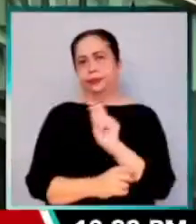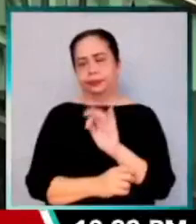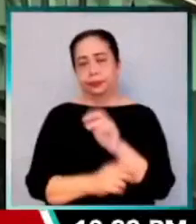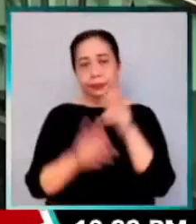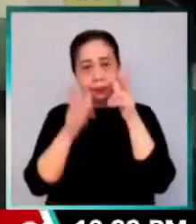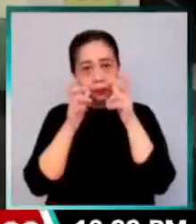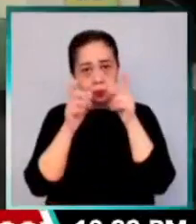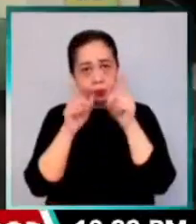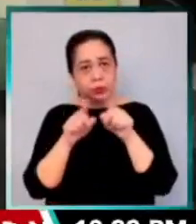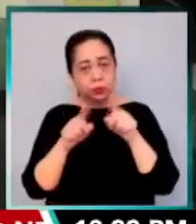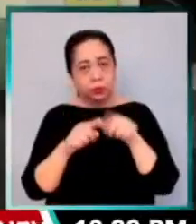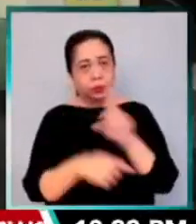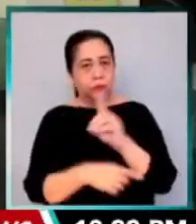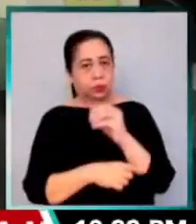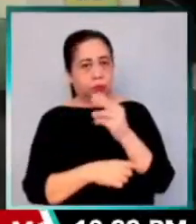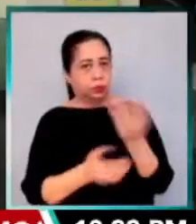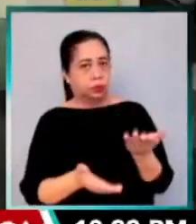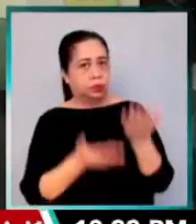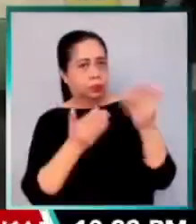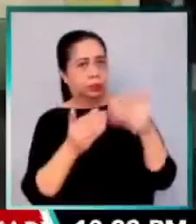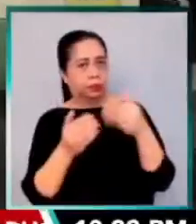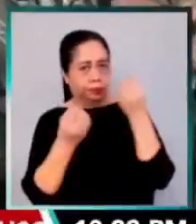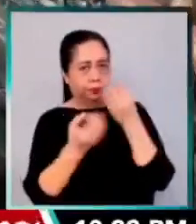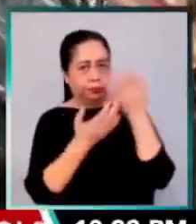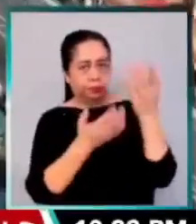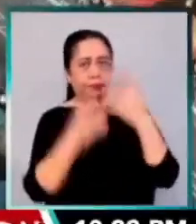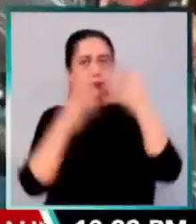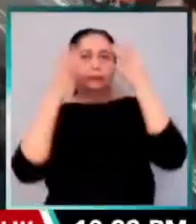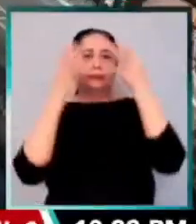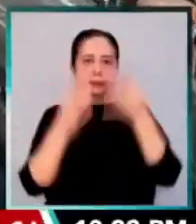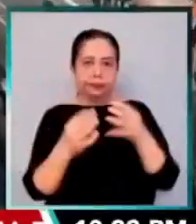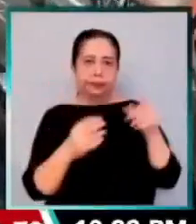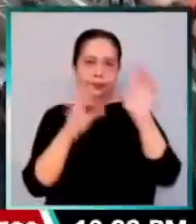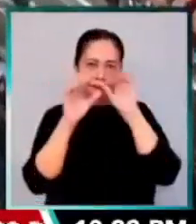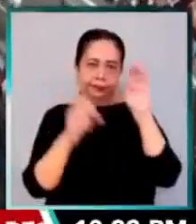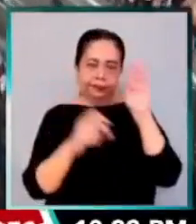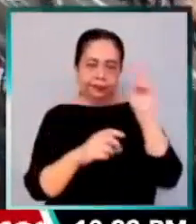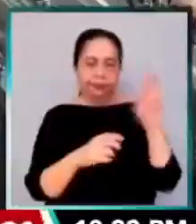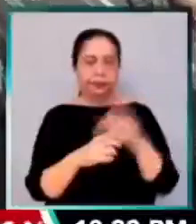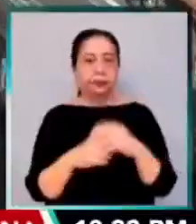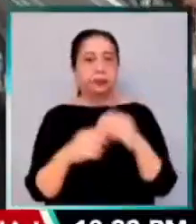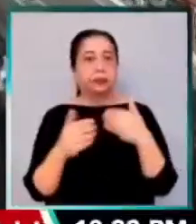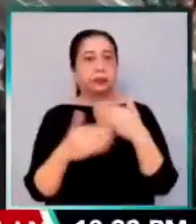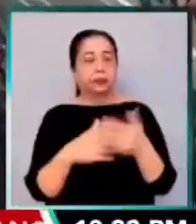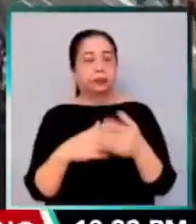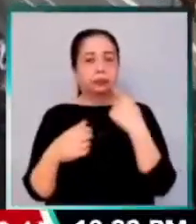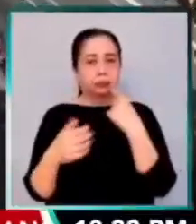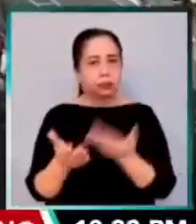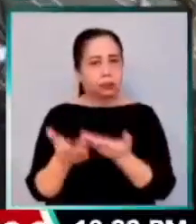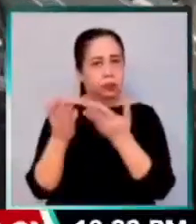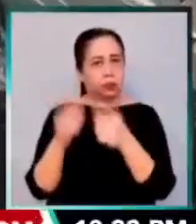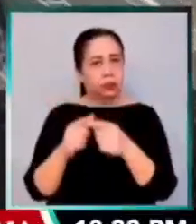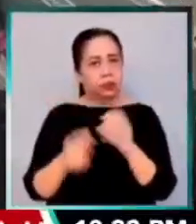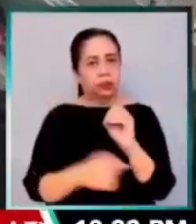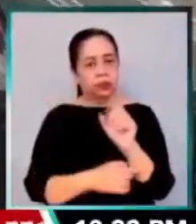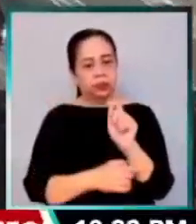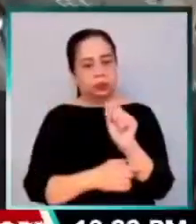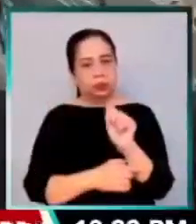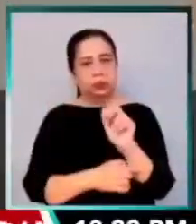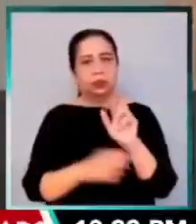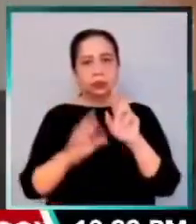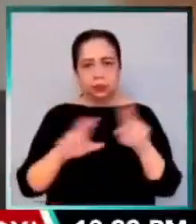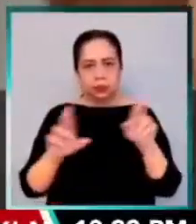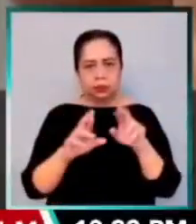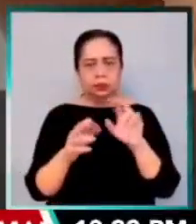ng Department of Health bago nakarating sa desisyong ito. Kasabay ng pagluluwag na ito, inirerekomenda ng Octa Research ang pagpapalakas ng healthcare